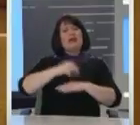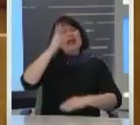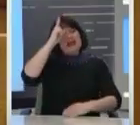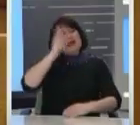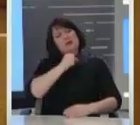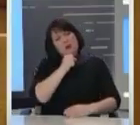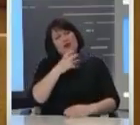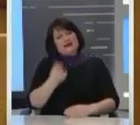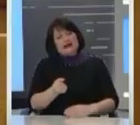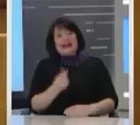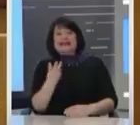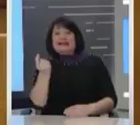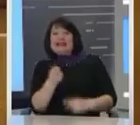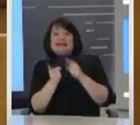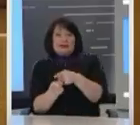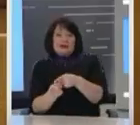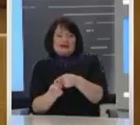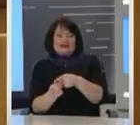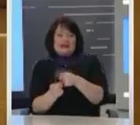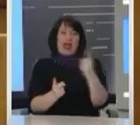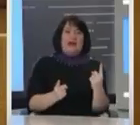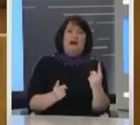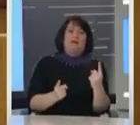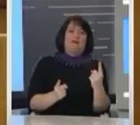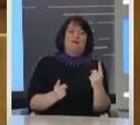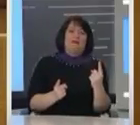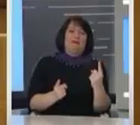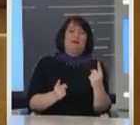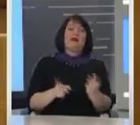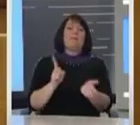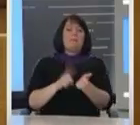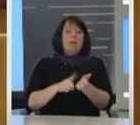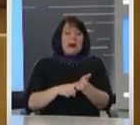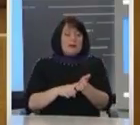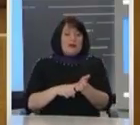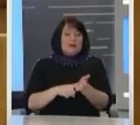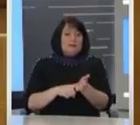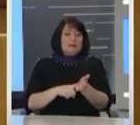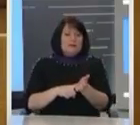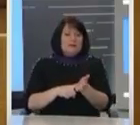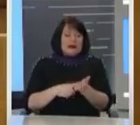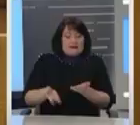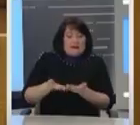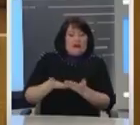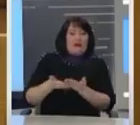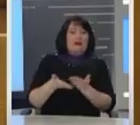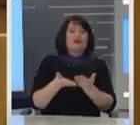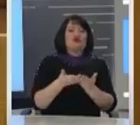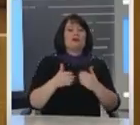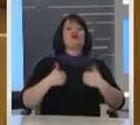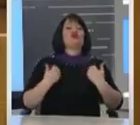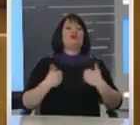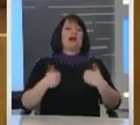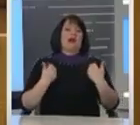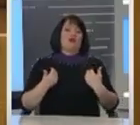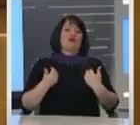Γερμανία, η αναλογία είναι 3,5:1. Πρέπει λοιπόν να ενισχύσουμε τους νέους